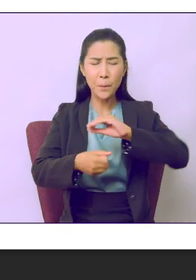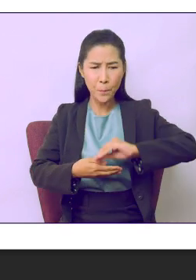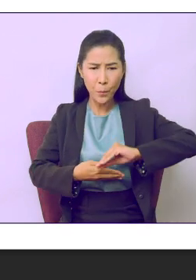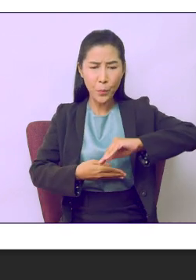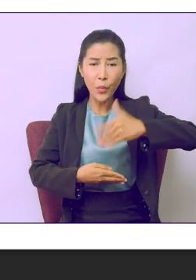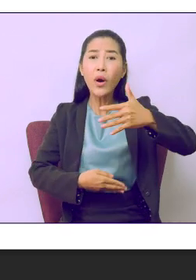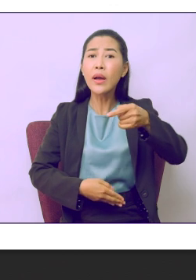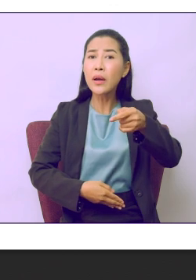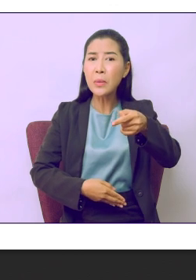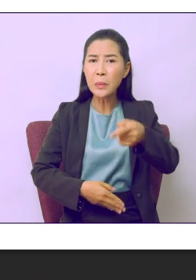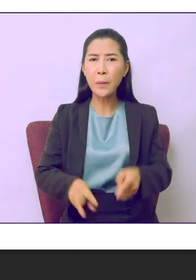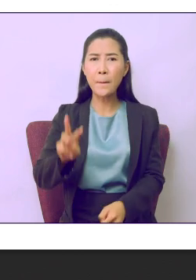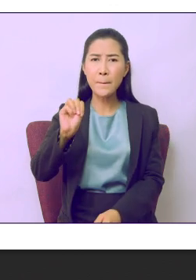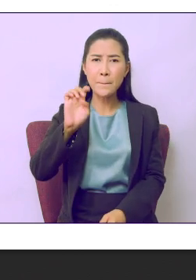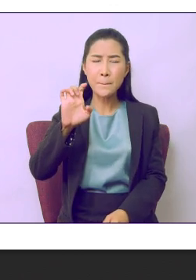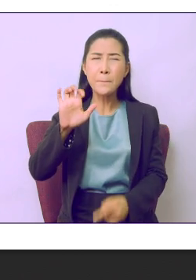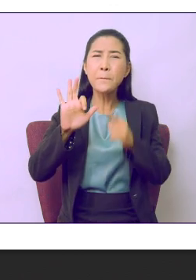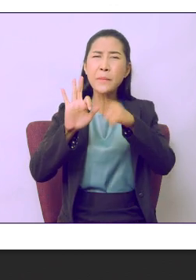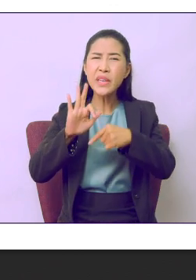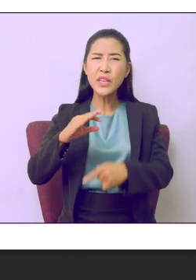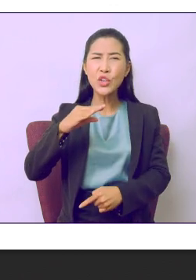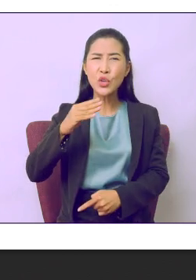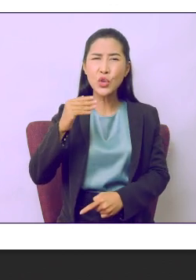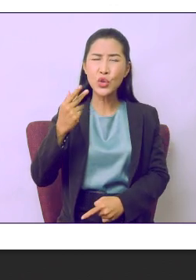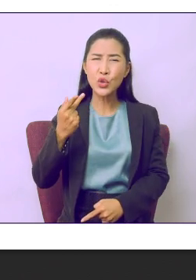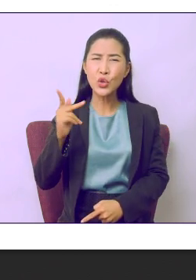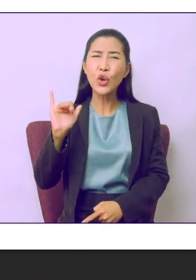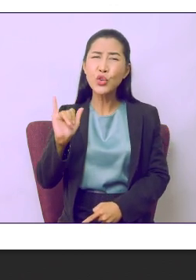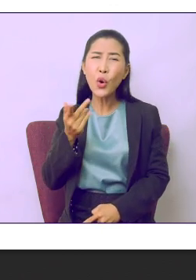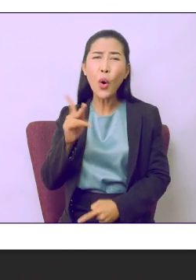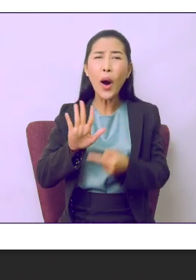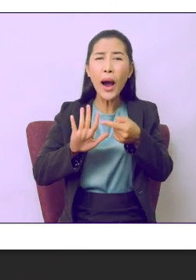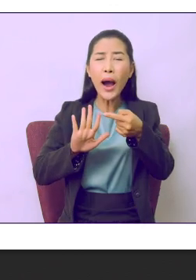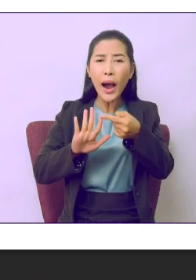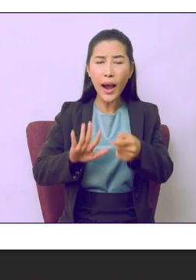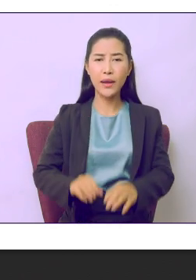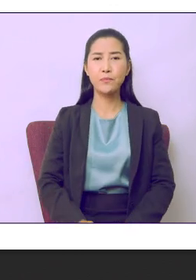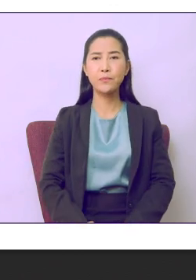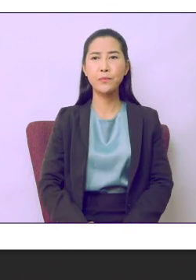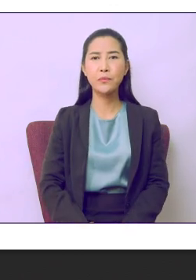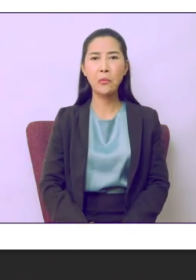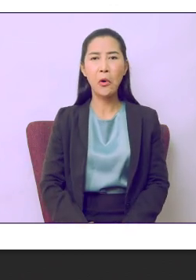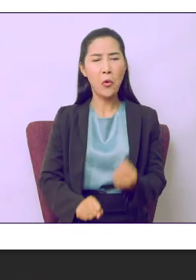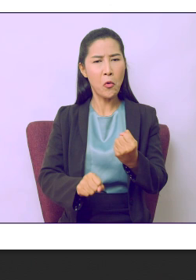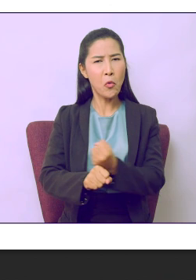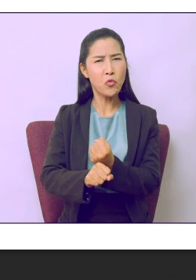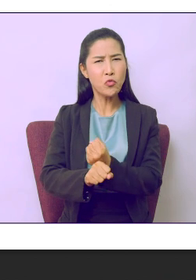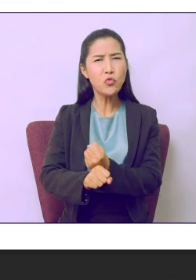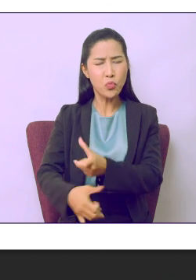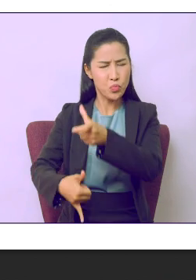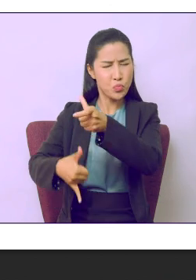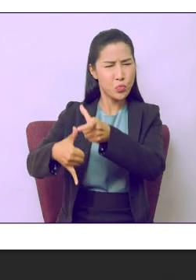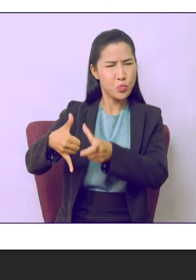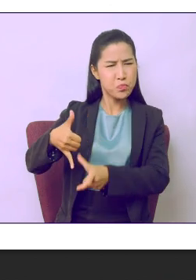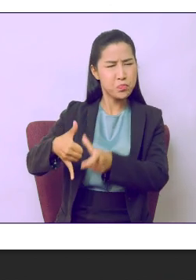ี่โยคะนะครับก็ไปเน้นเรื่องของการอ่า Attentionเนี่ยนะครับกับเรื่องของอ่าพฤติกรรมนะครับ